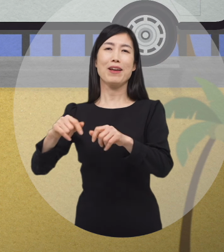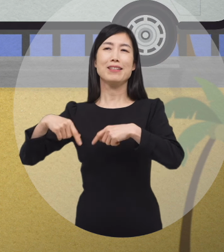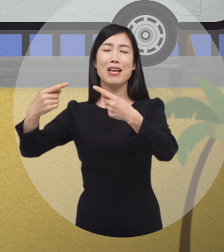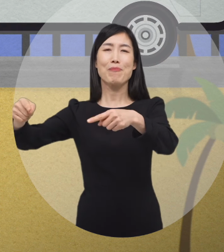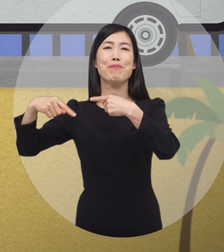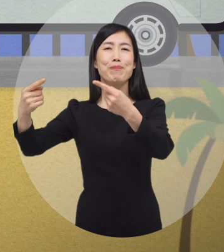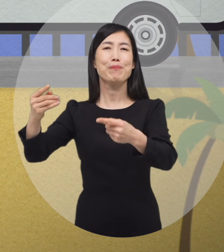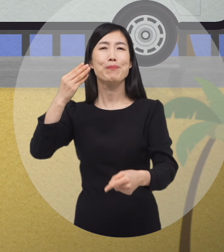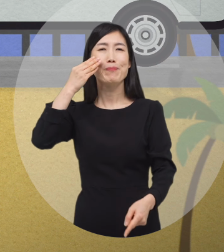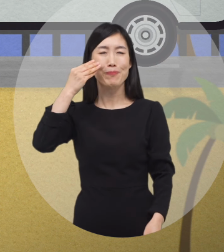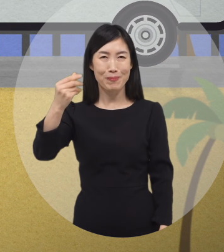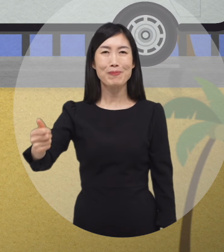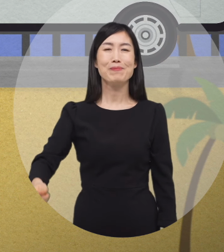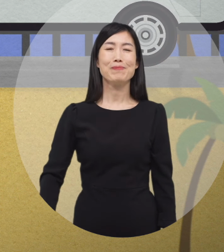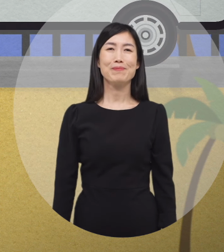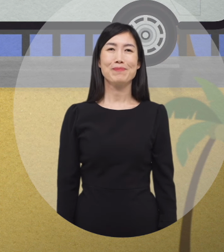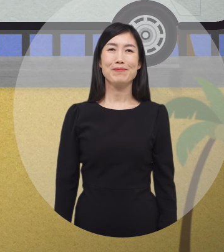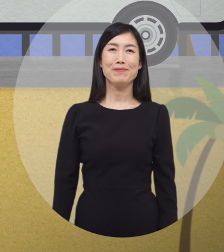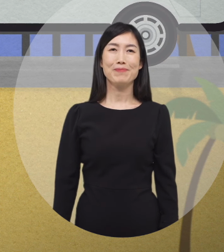사회 참여를 도울 수 있게 되었죠.